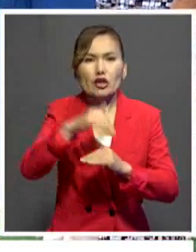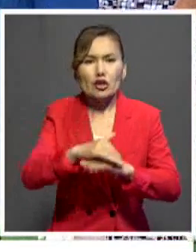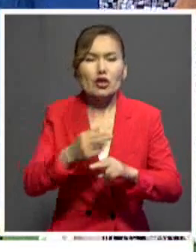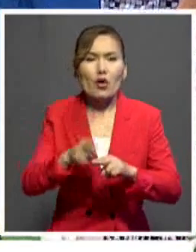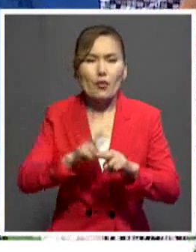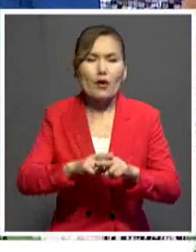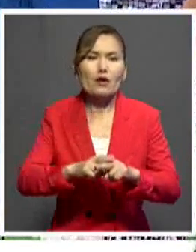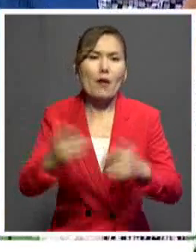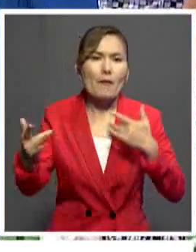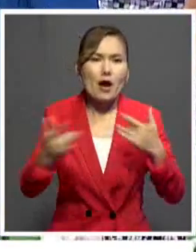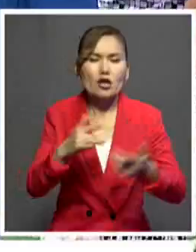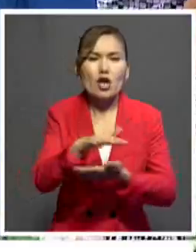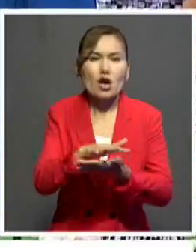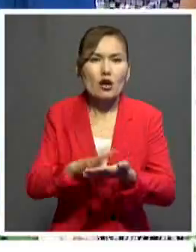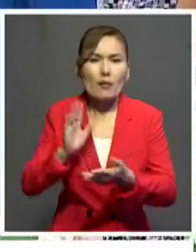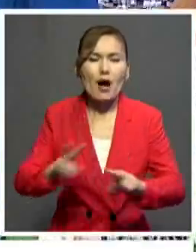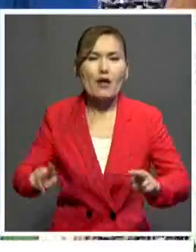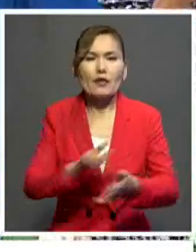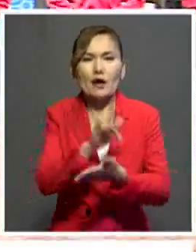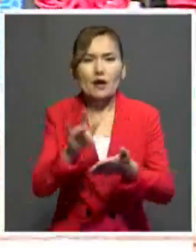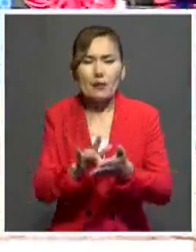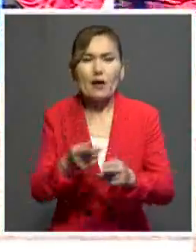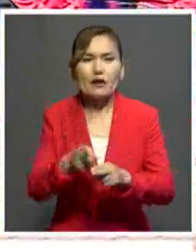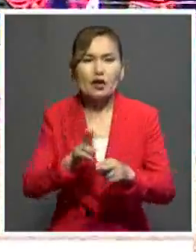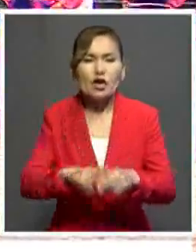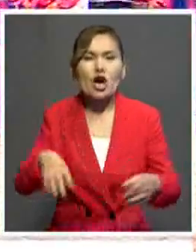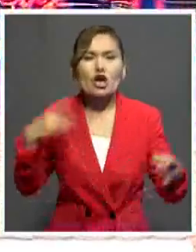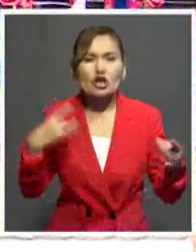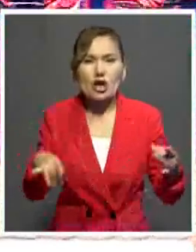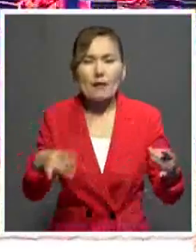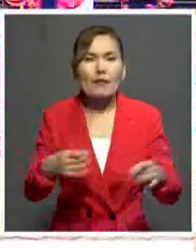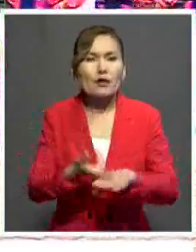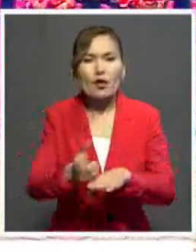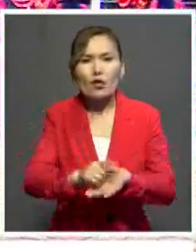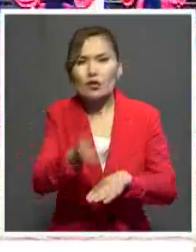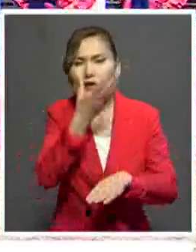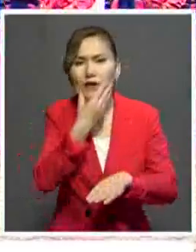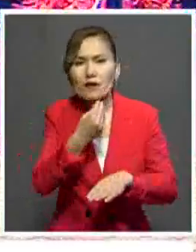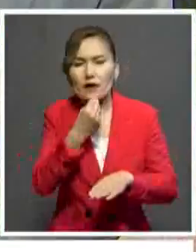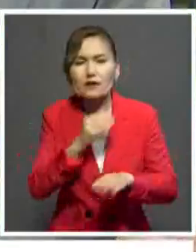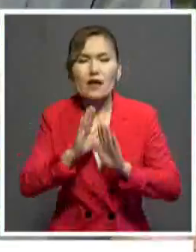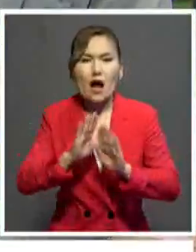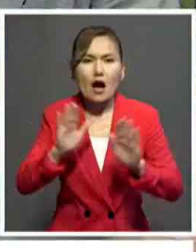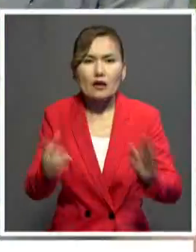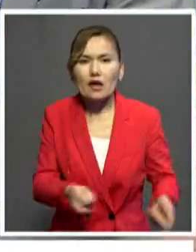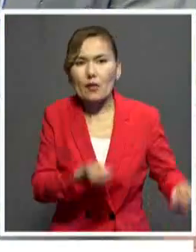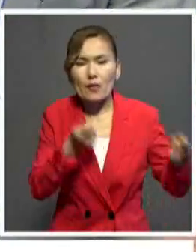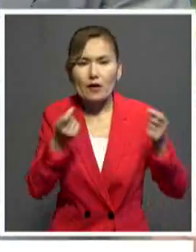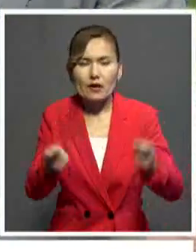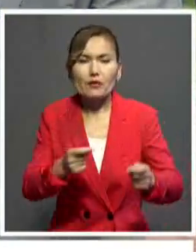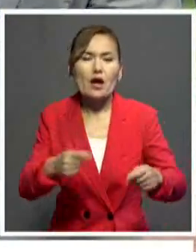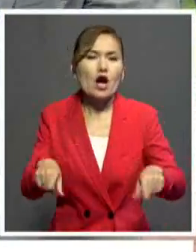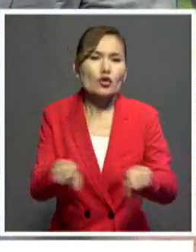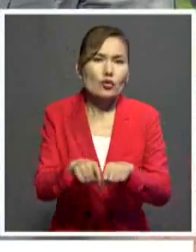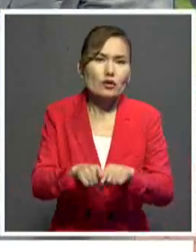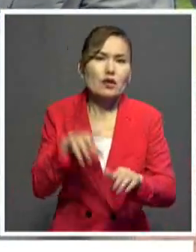жағасындағы амфитеатрда жалғасады. Астана тұрғындарына жаңарған Жамбылдан, асқақтан асқақтаған Астанаға атты тараздықтардың